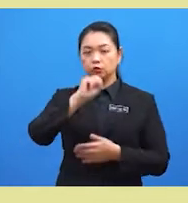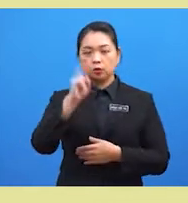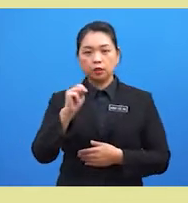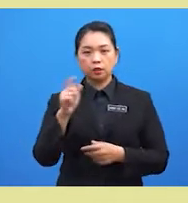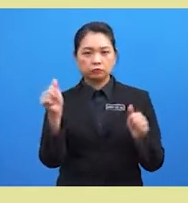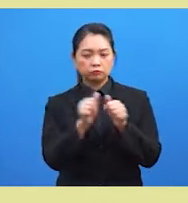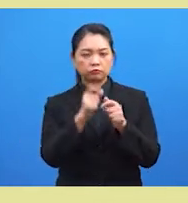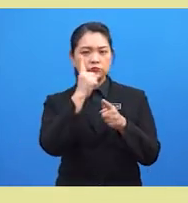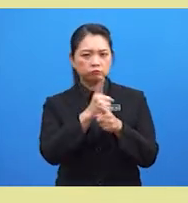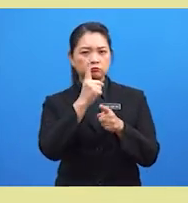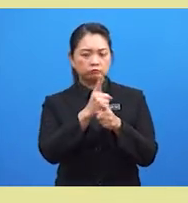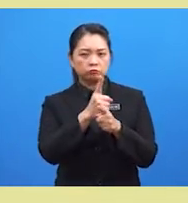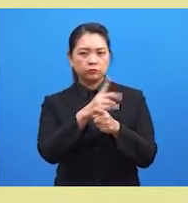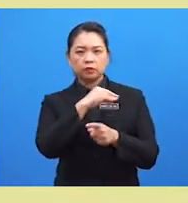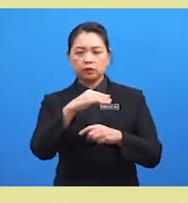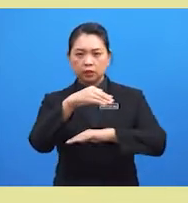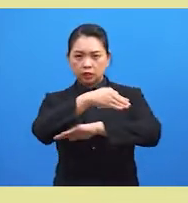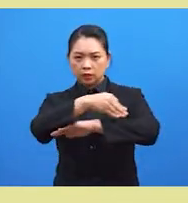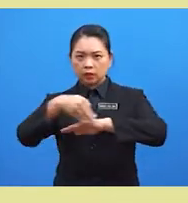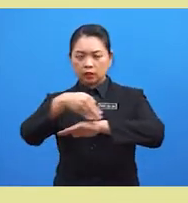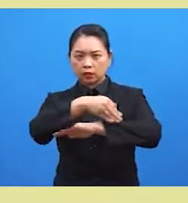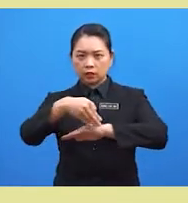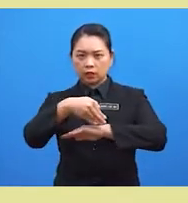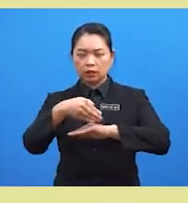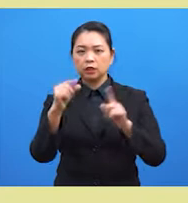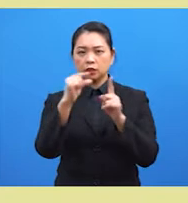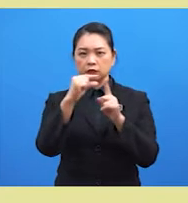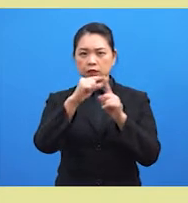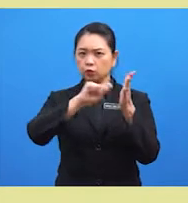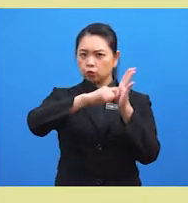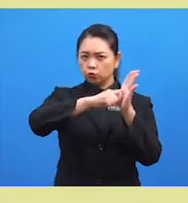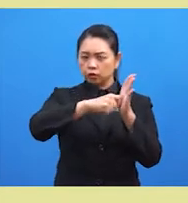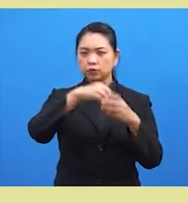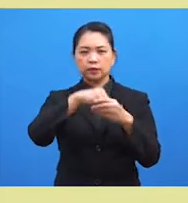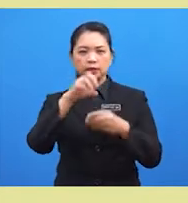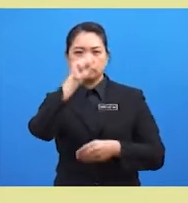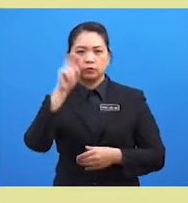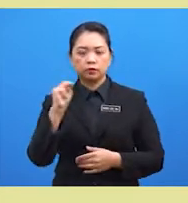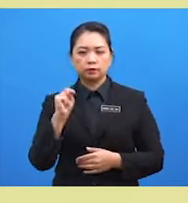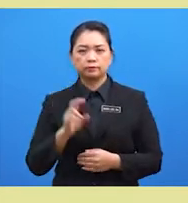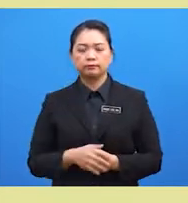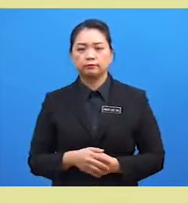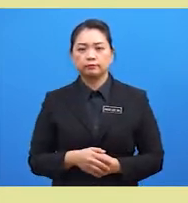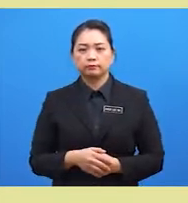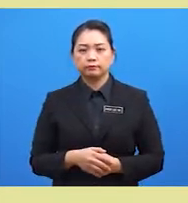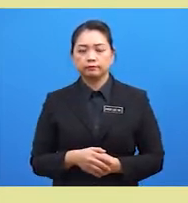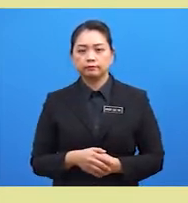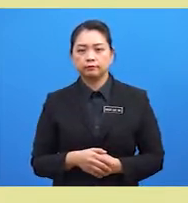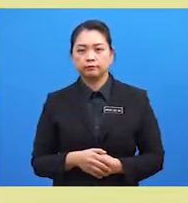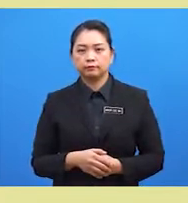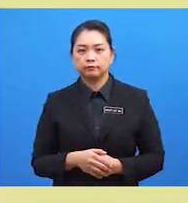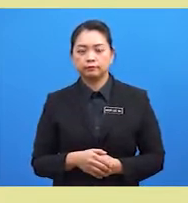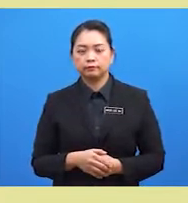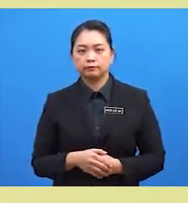teliti dan gariskan kata kunci dalam soalan. Berdasarkan soalan berikut,